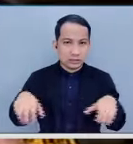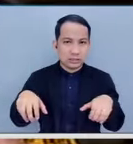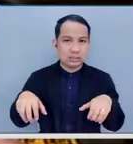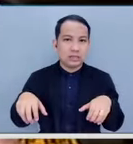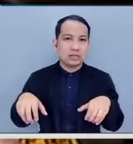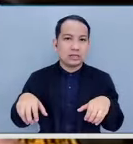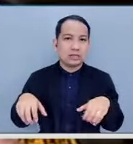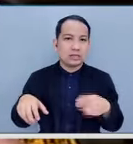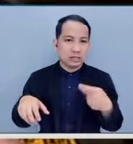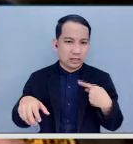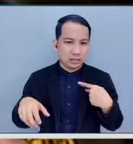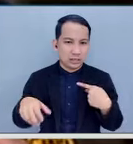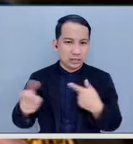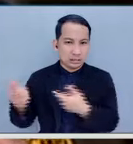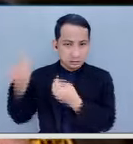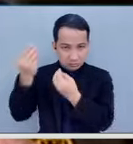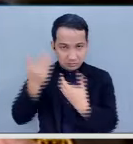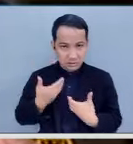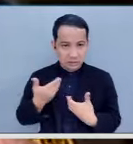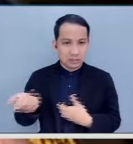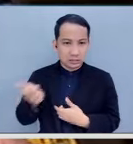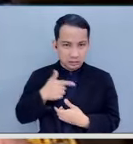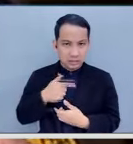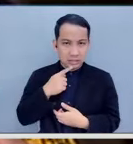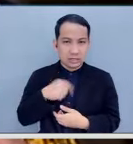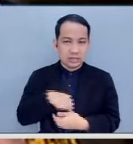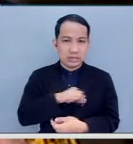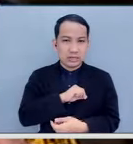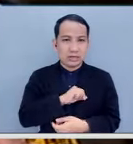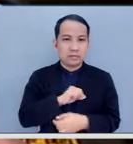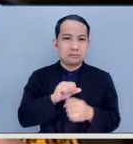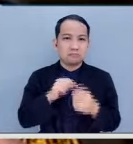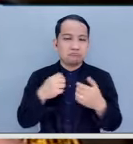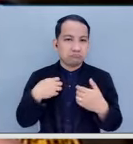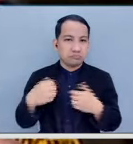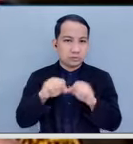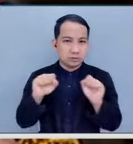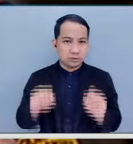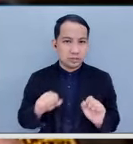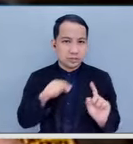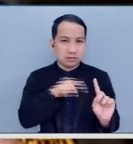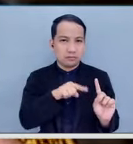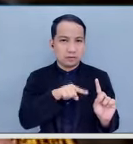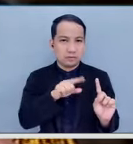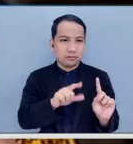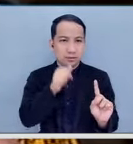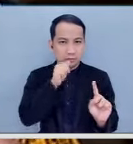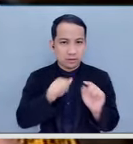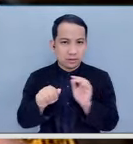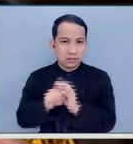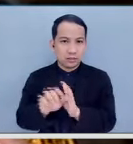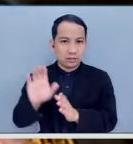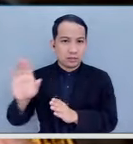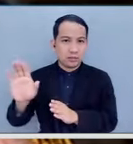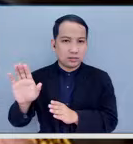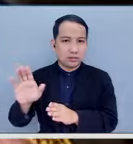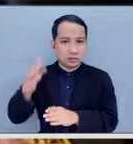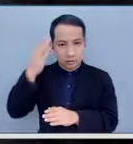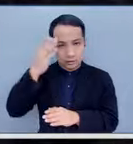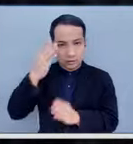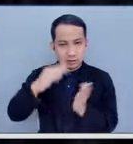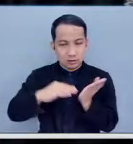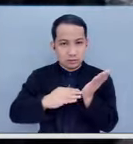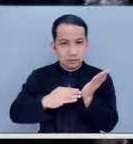taong nagbigay ng impormasyon dito sa aming station na ang taong ito na nagtatago sa Bacoor,